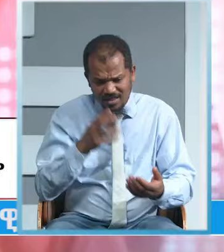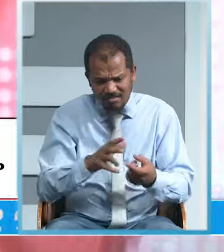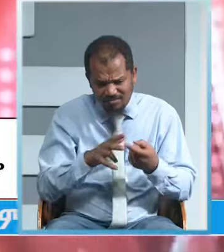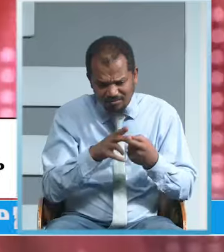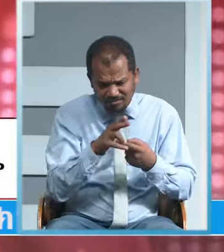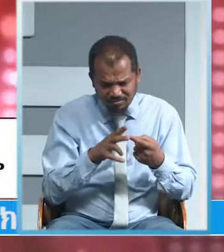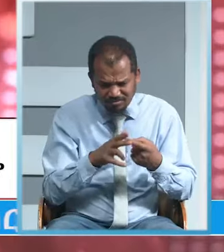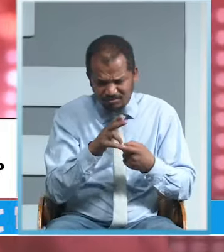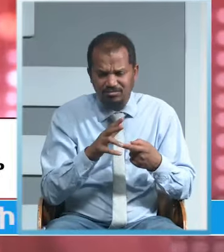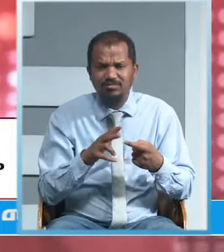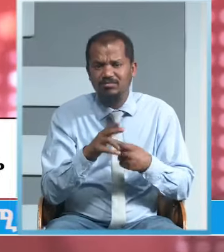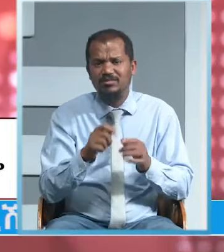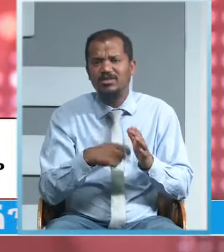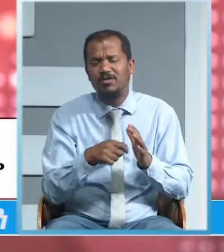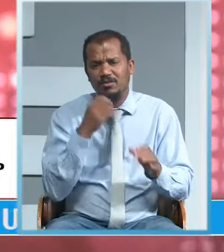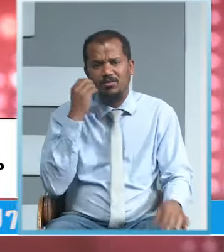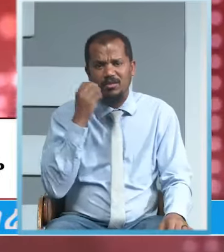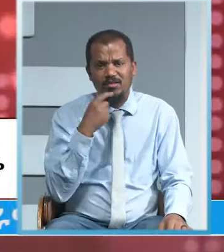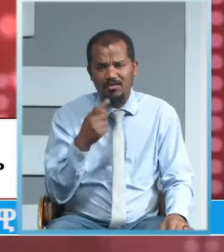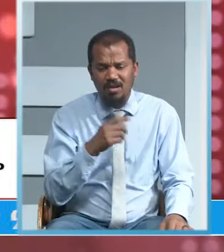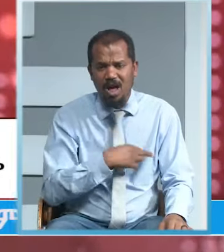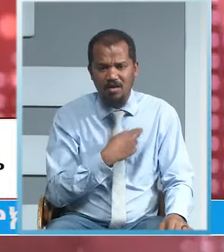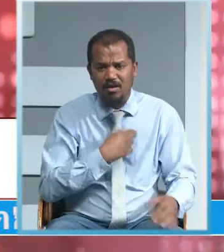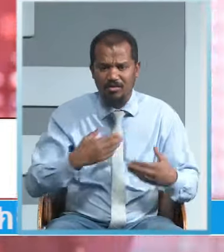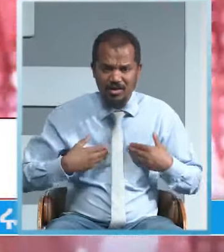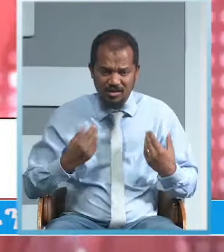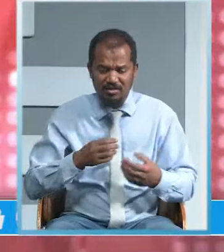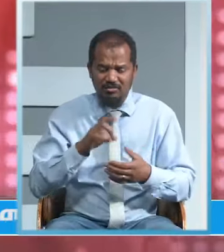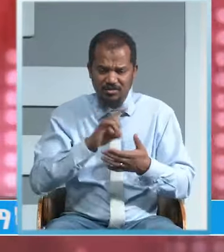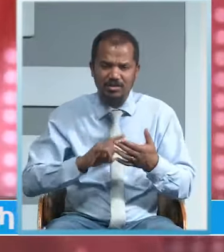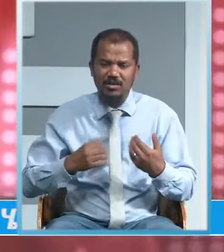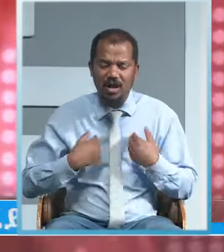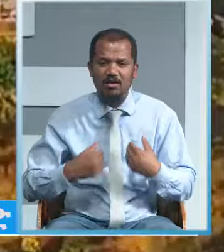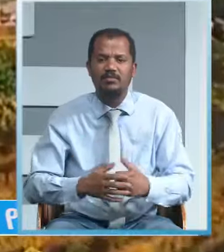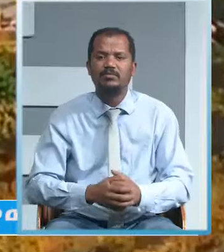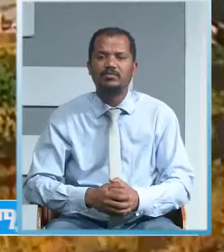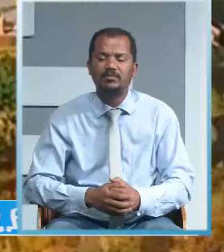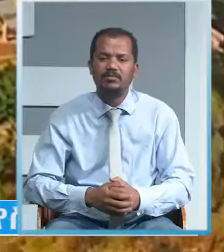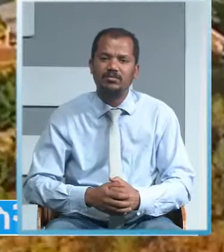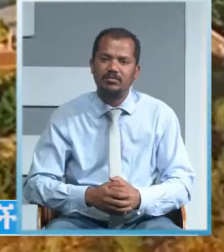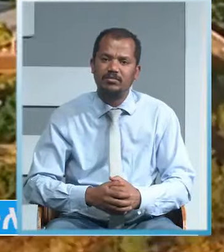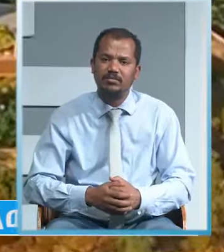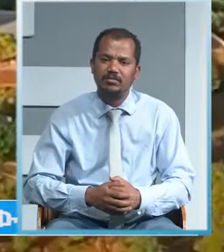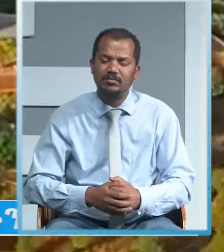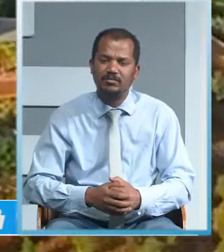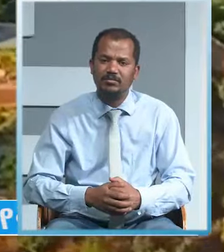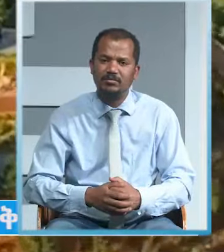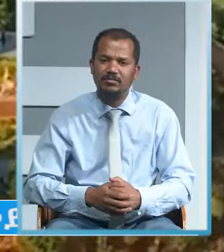እንደሚገኙ ጽህፈት ቤቱ ገልጿል። ሃይማኖት ደስታ ዝርዝር አለው።